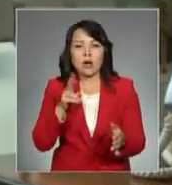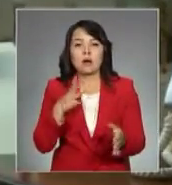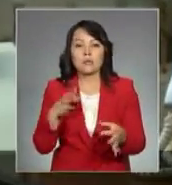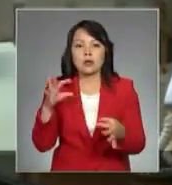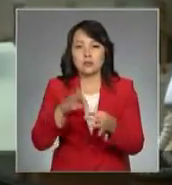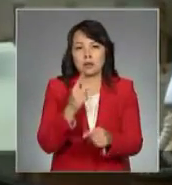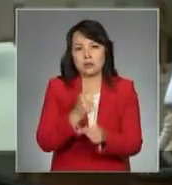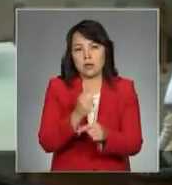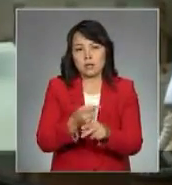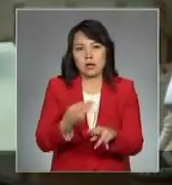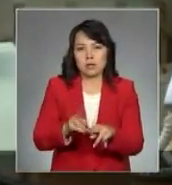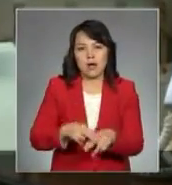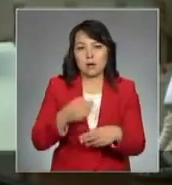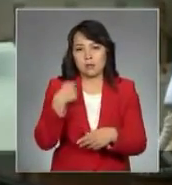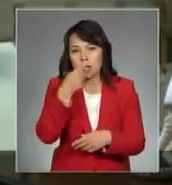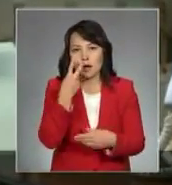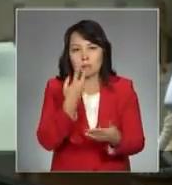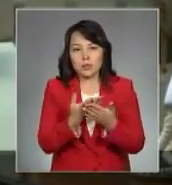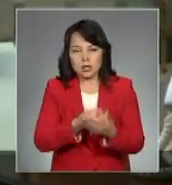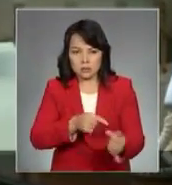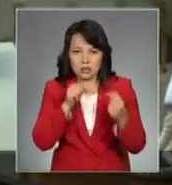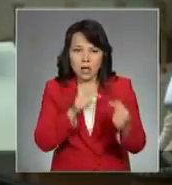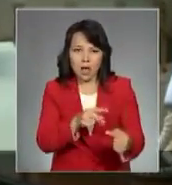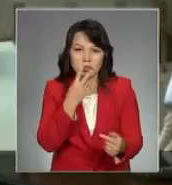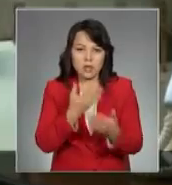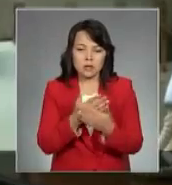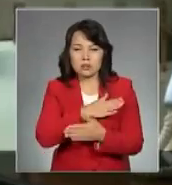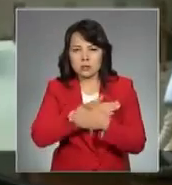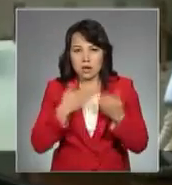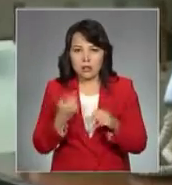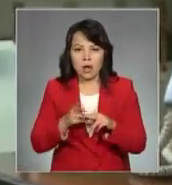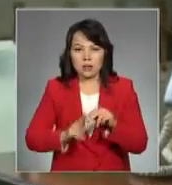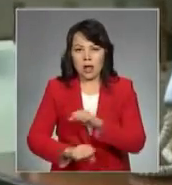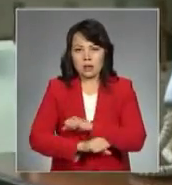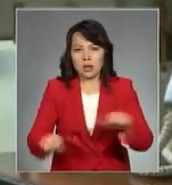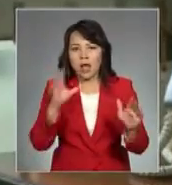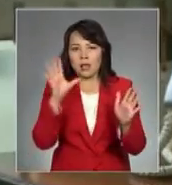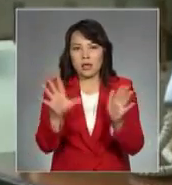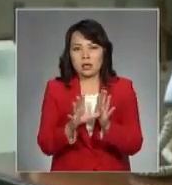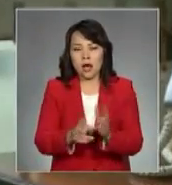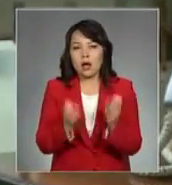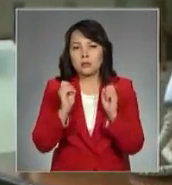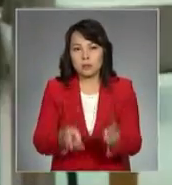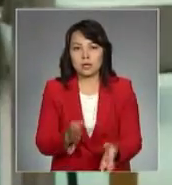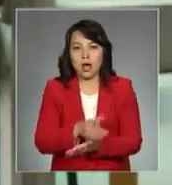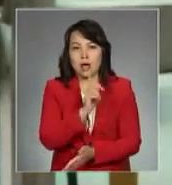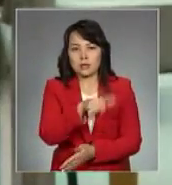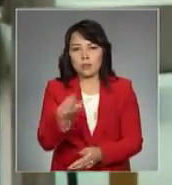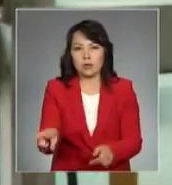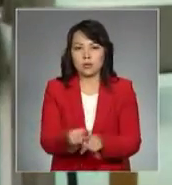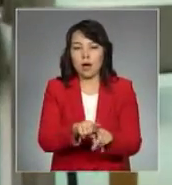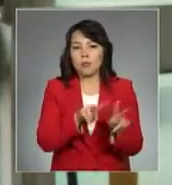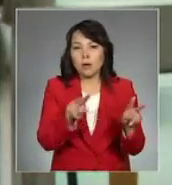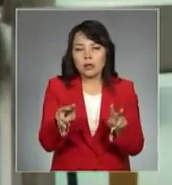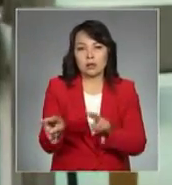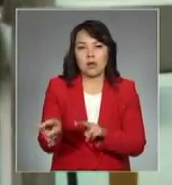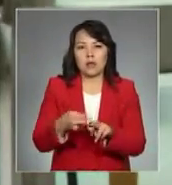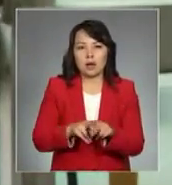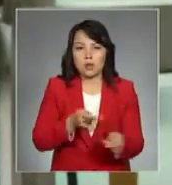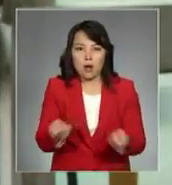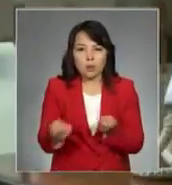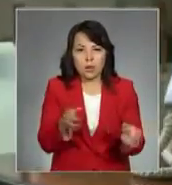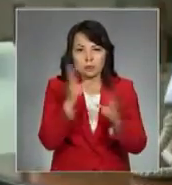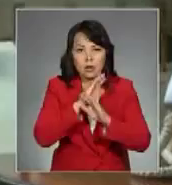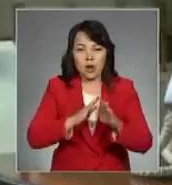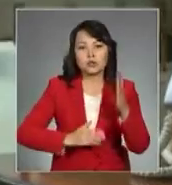Реактордың іске қосылуына менің жеке басым үзілді кесілді қарсымын. Өйткені атомдық энергия қаупі мен адамзаттың оны бақылай алмау мүмкіндігі өте